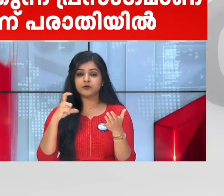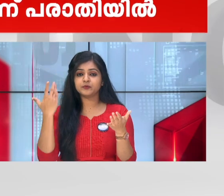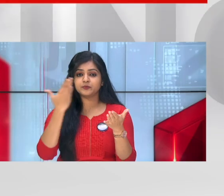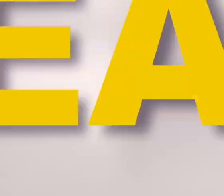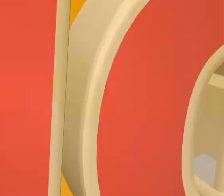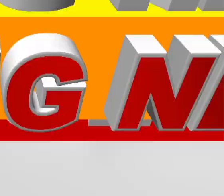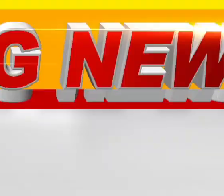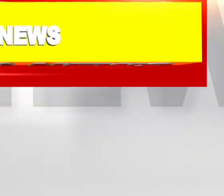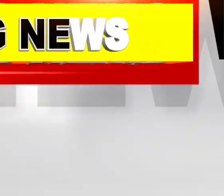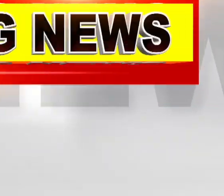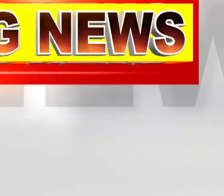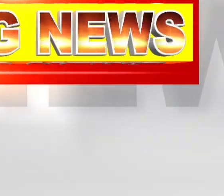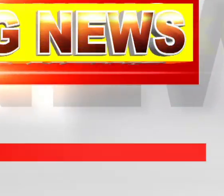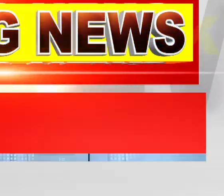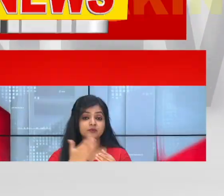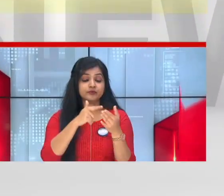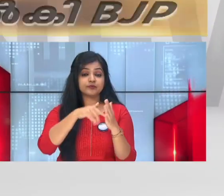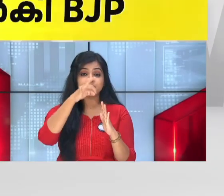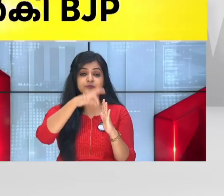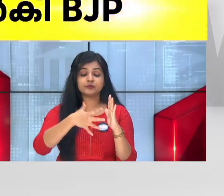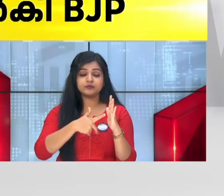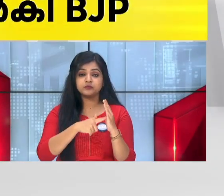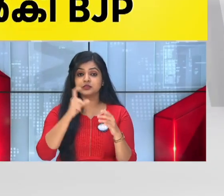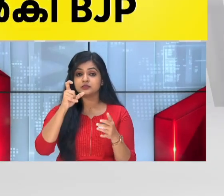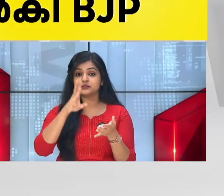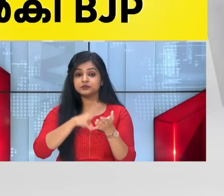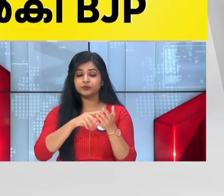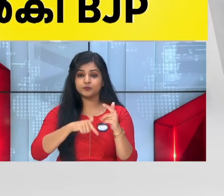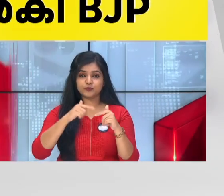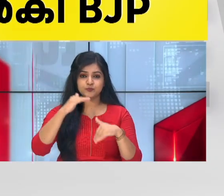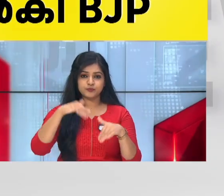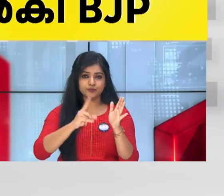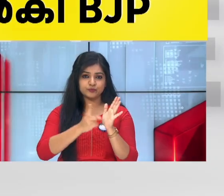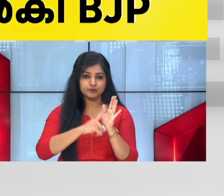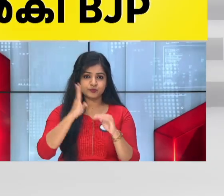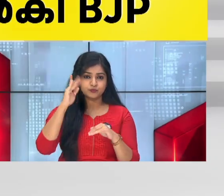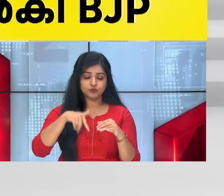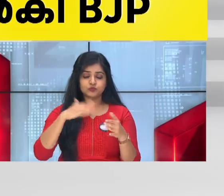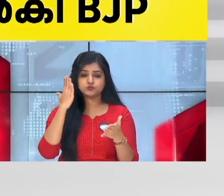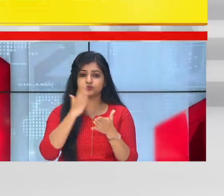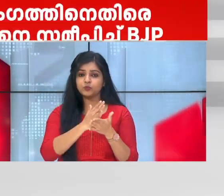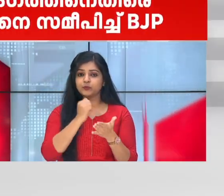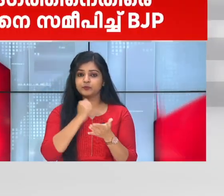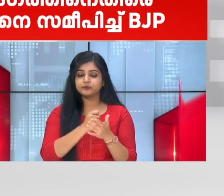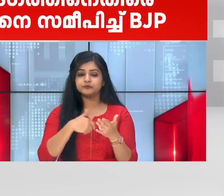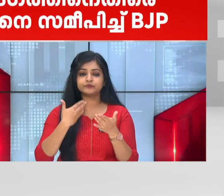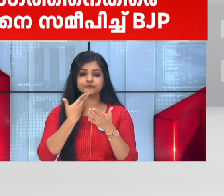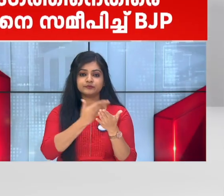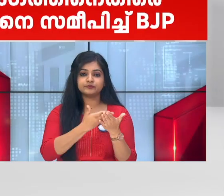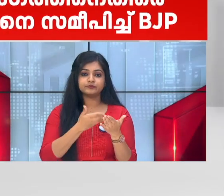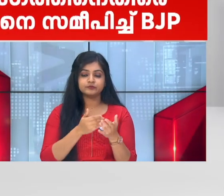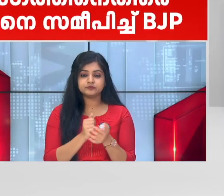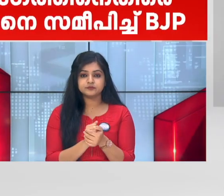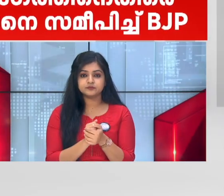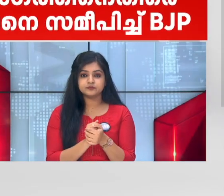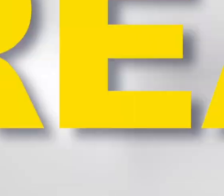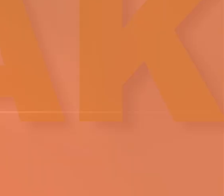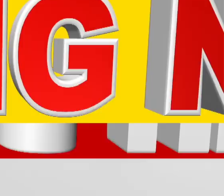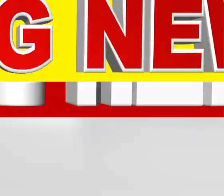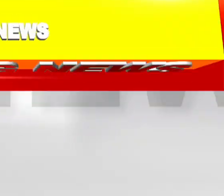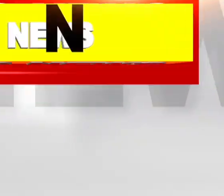മുഖ്യമന്ത്രിയെ തിരഞ്ഞെടുപ്പ് പ്രചാരണ പരിപാടിയിൽ നിന്ന് വിലക്കണം എന്നുള്ളതാണ് പ്രധാനപ്പെട്ട ആവശ്യമായി ഉന്നയിക്കപ്പെട്ടിരിക്കുന്നത്. പ്രവിത. ശരി. മലപ്പുറത്ത്